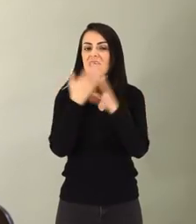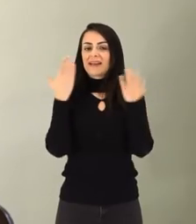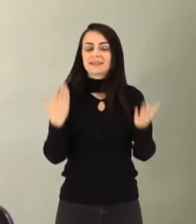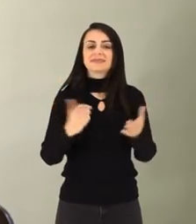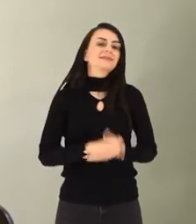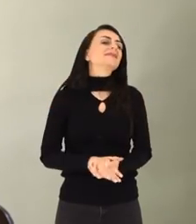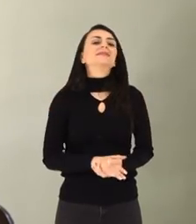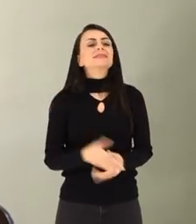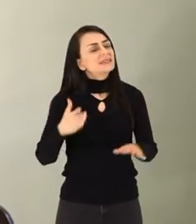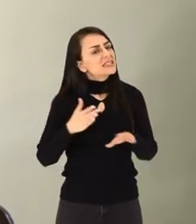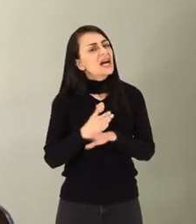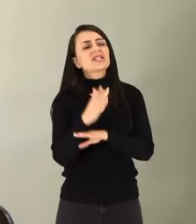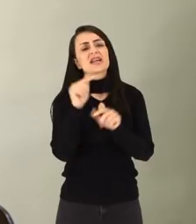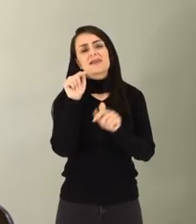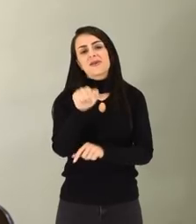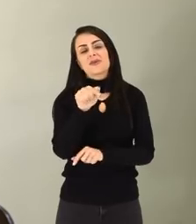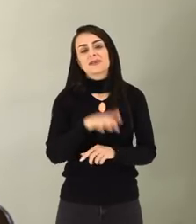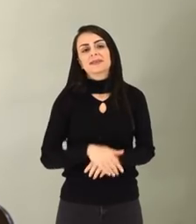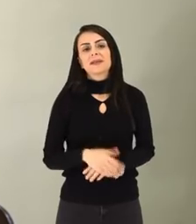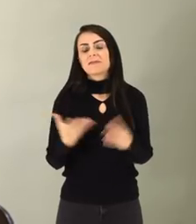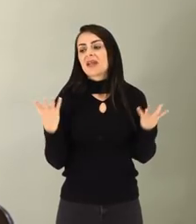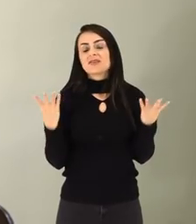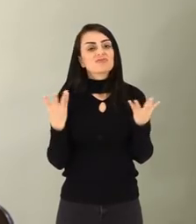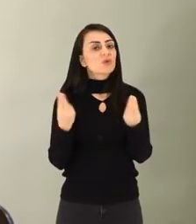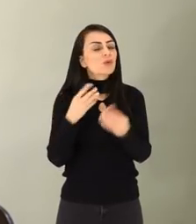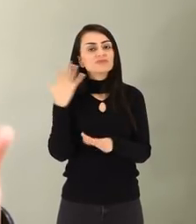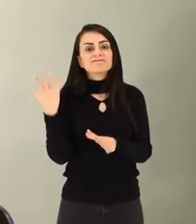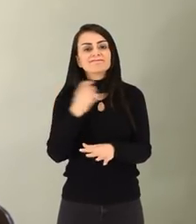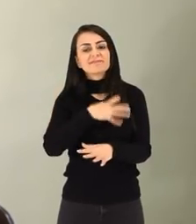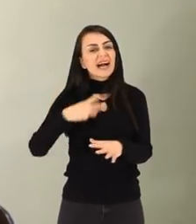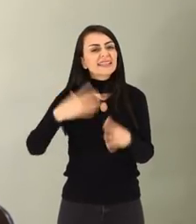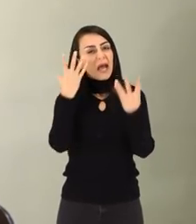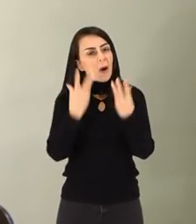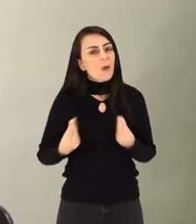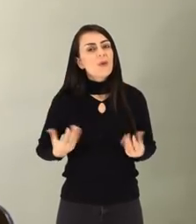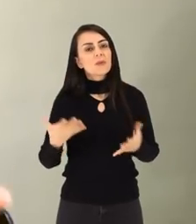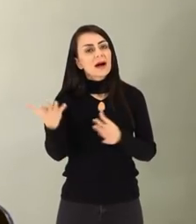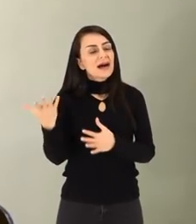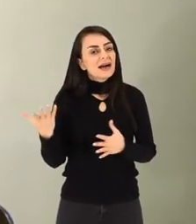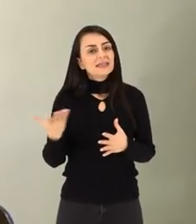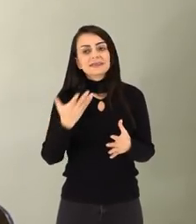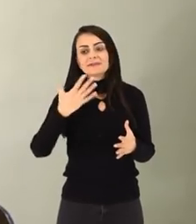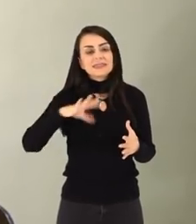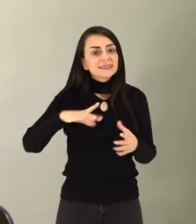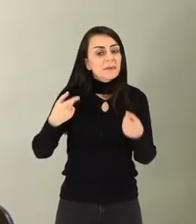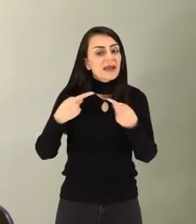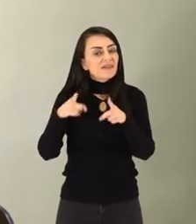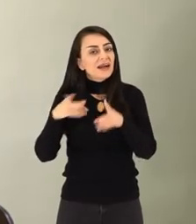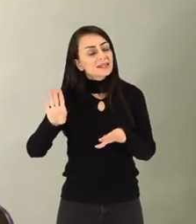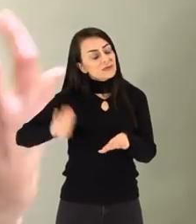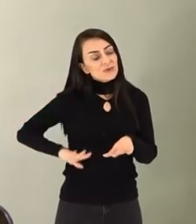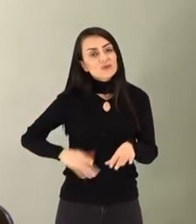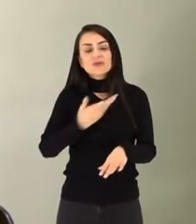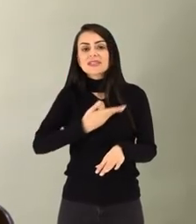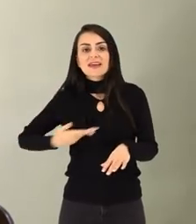gerçekten. Acayip bir şey gerçekten. Gerçekten öyle. Hani birçok şey var. Anne olmaya yatkınlık durumu ayrıdır.